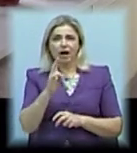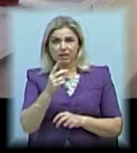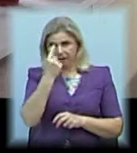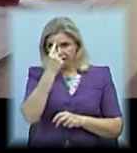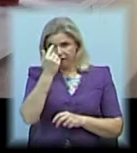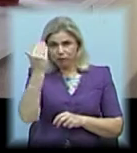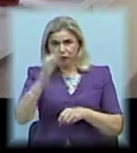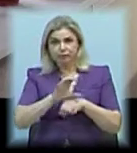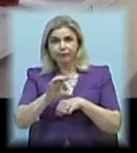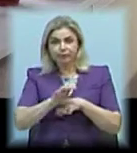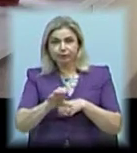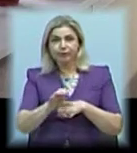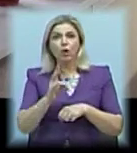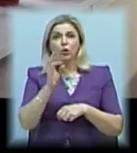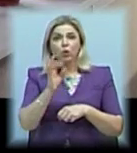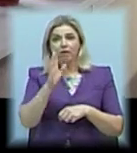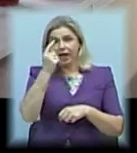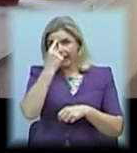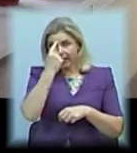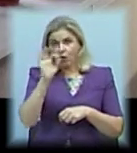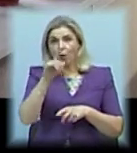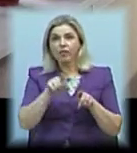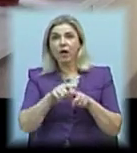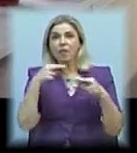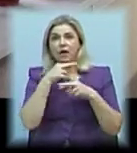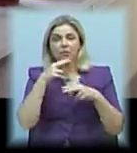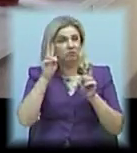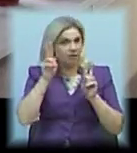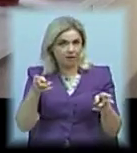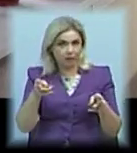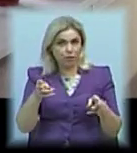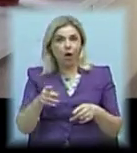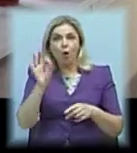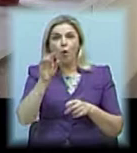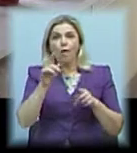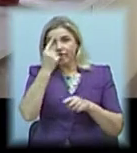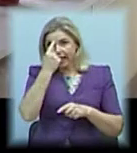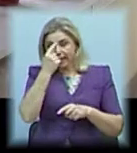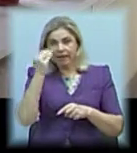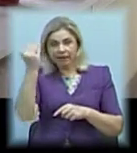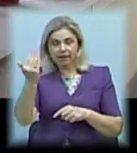індійського походження, але в Індії про такий препарат не знають. В Індії такий препарат